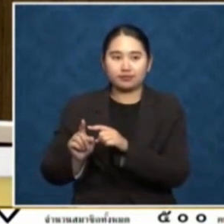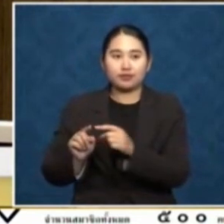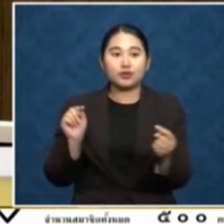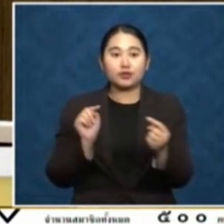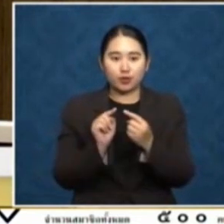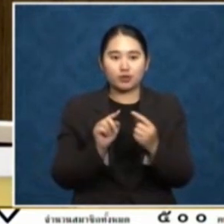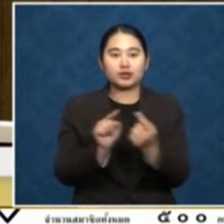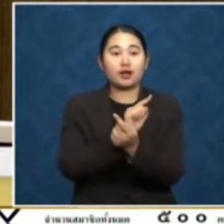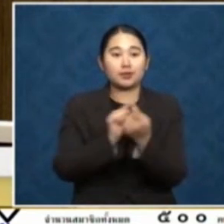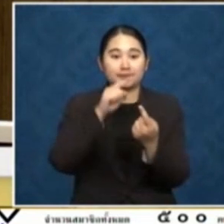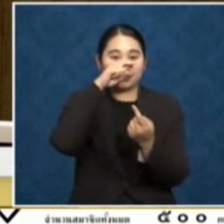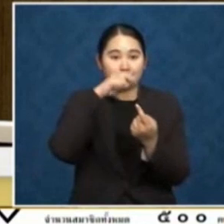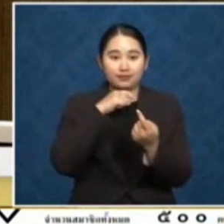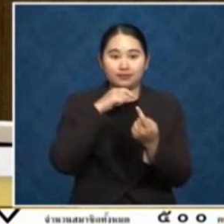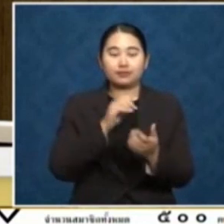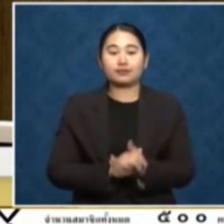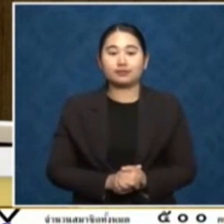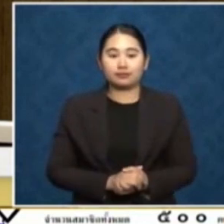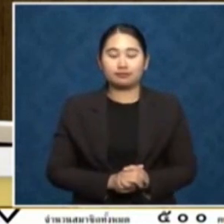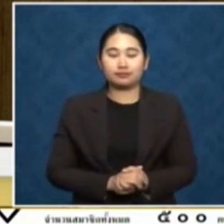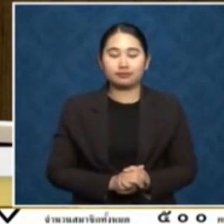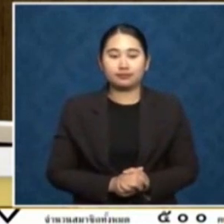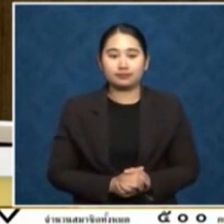ข้ามาเป็นส่วนหนึ่งของสังคม